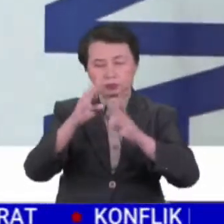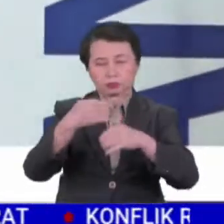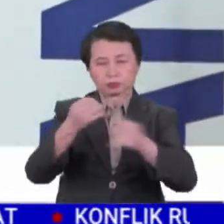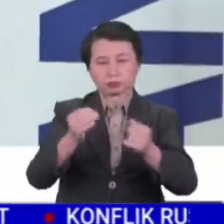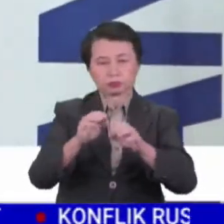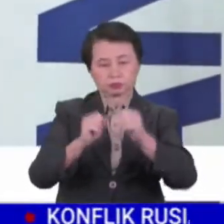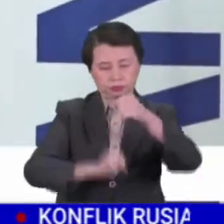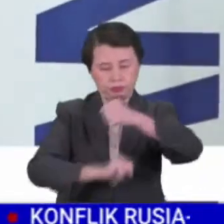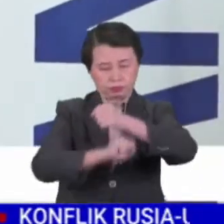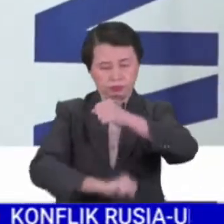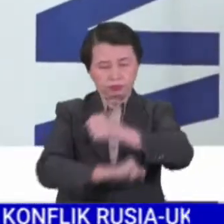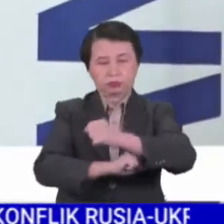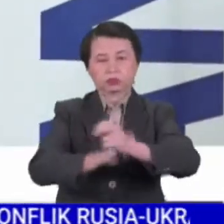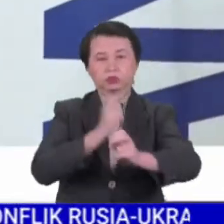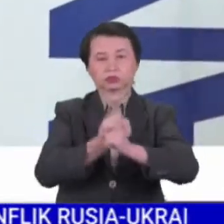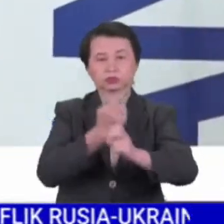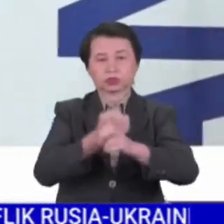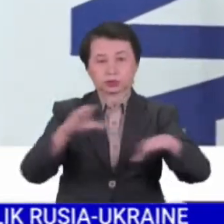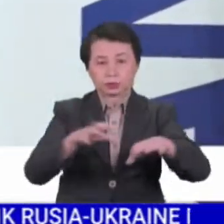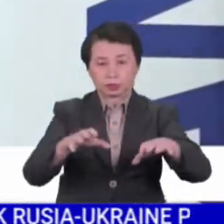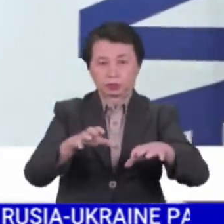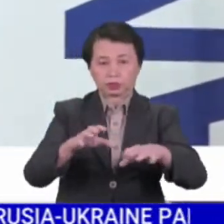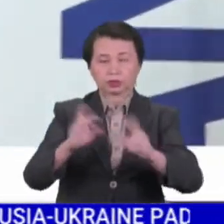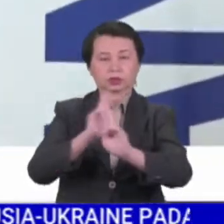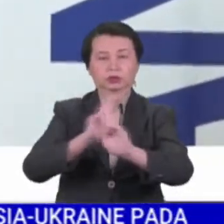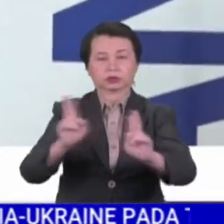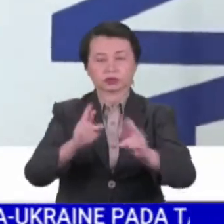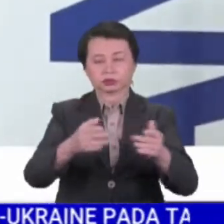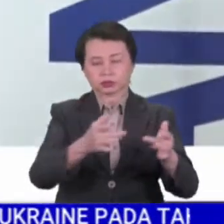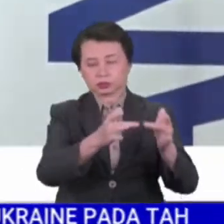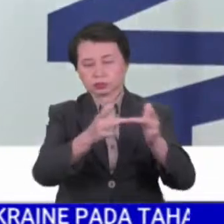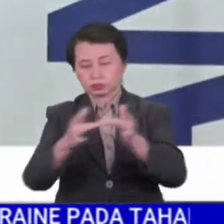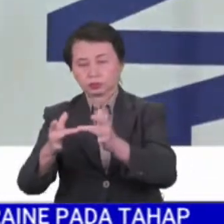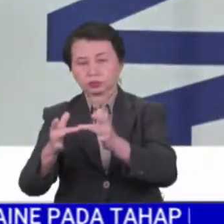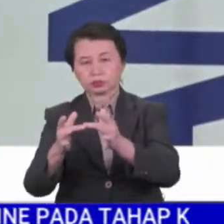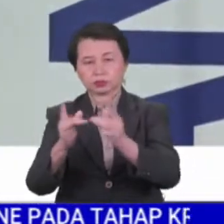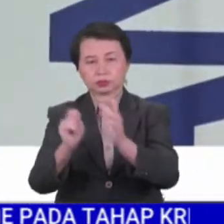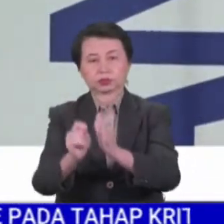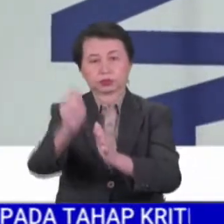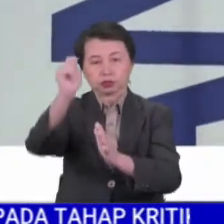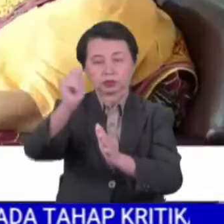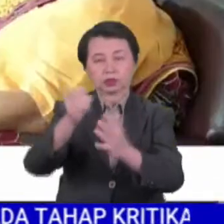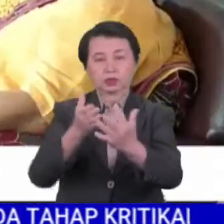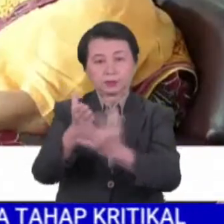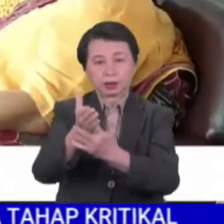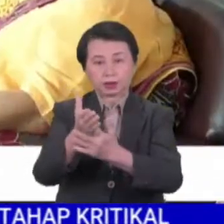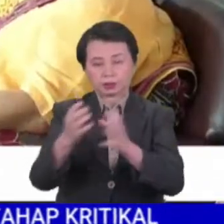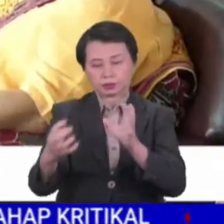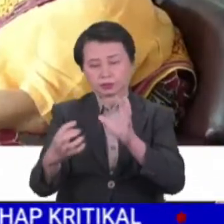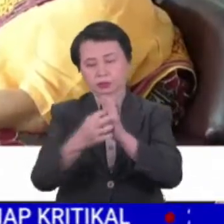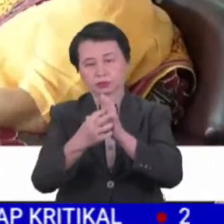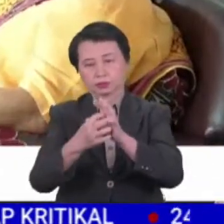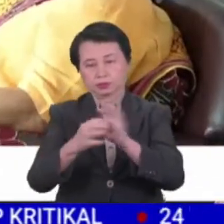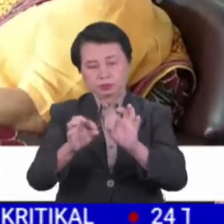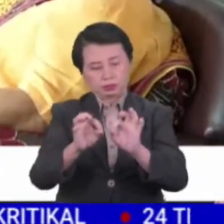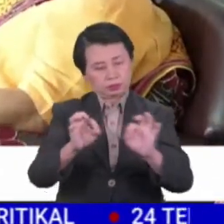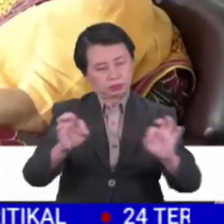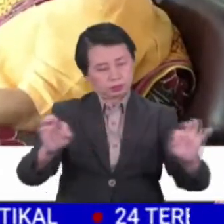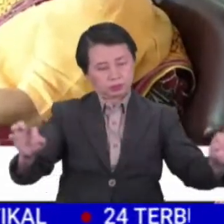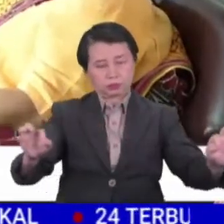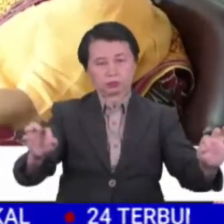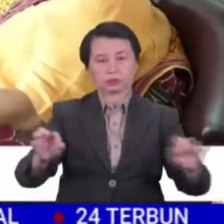berstruktur dan sukar dilaksana. Ia menyediakan sambungan jalur lebar berkelajuan tinggi melalui pemasangan kabel gentian